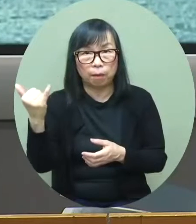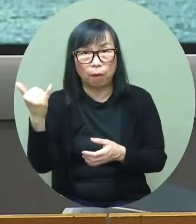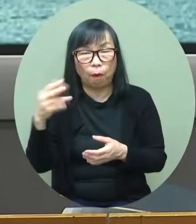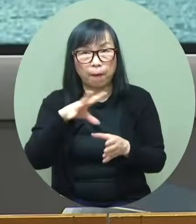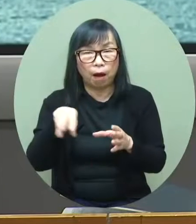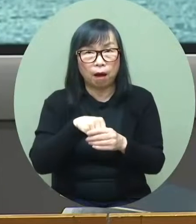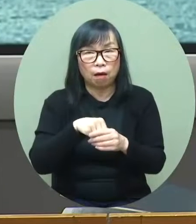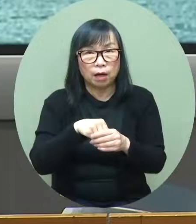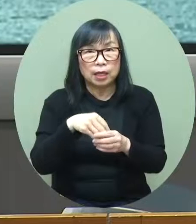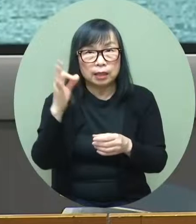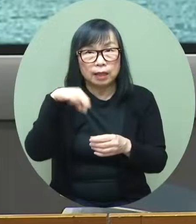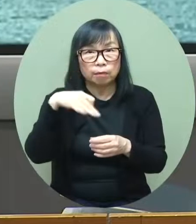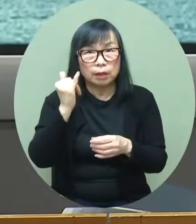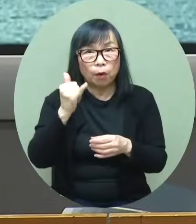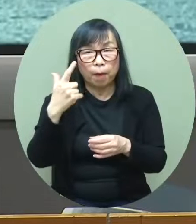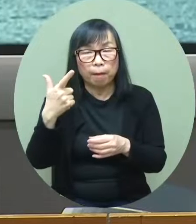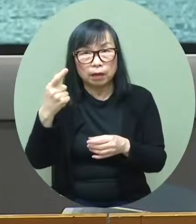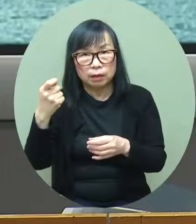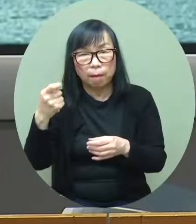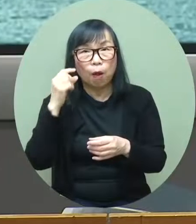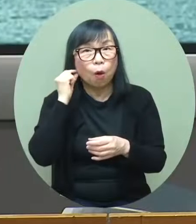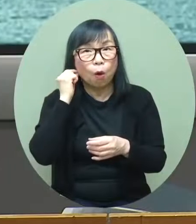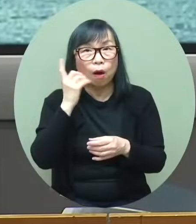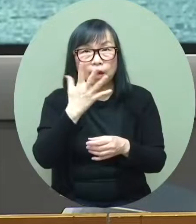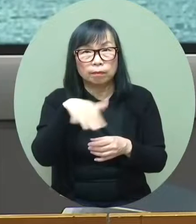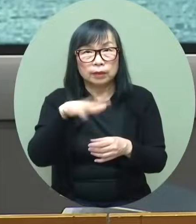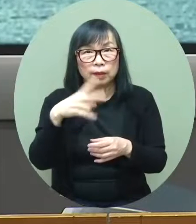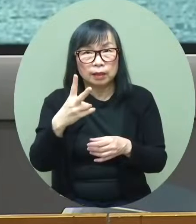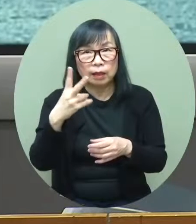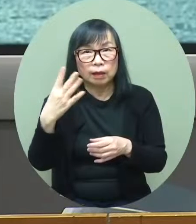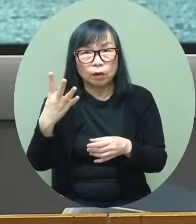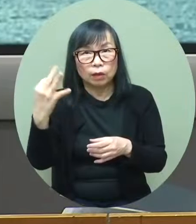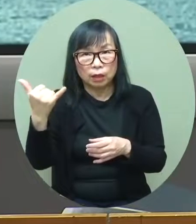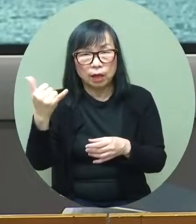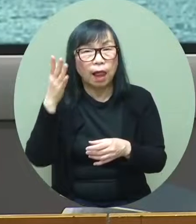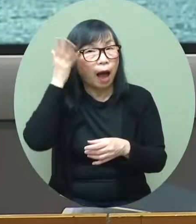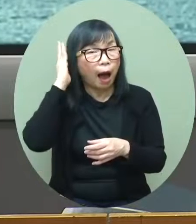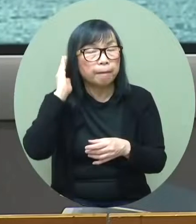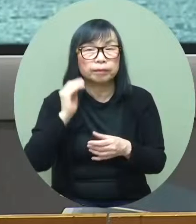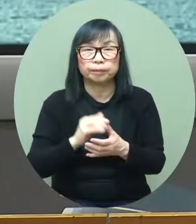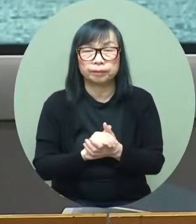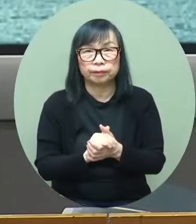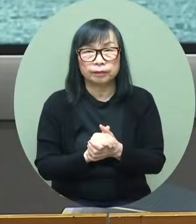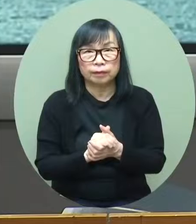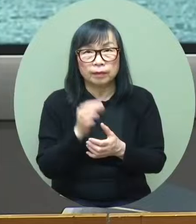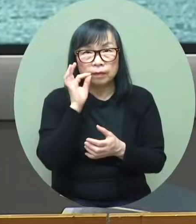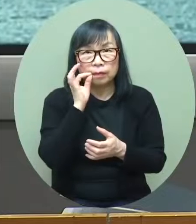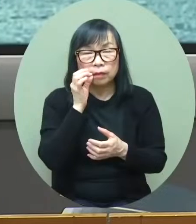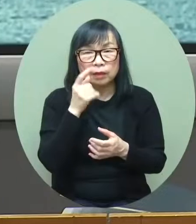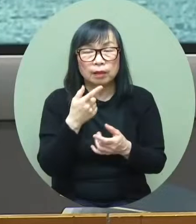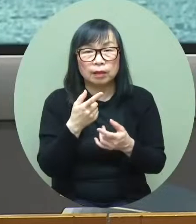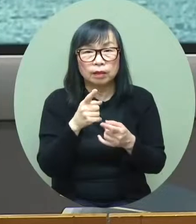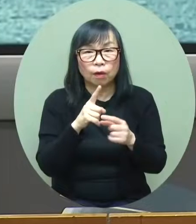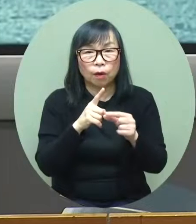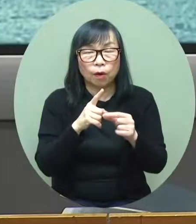是包括了3680宗女性和5246宗男性啦，年齡分布和